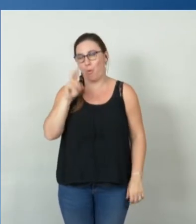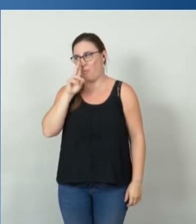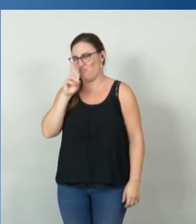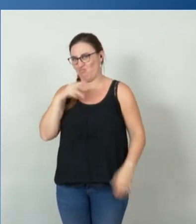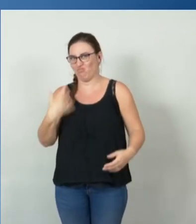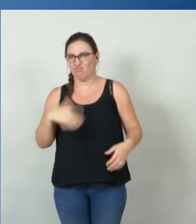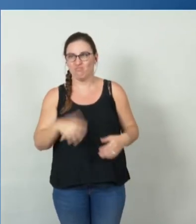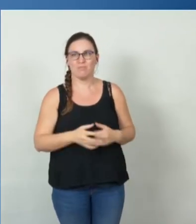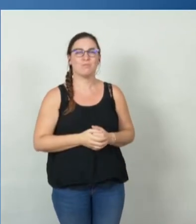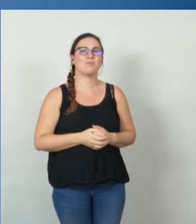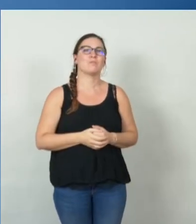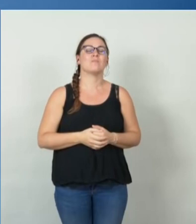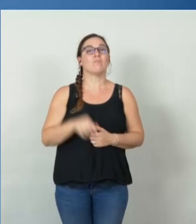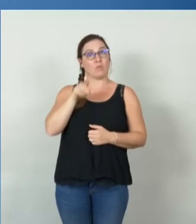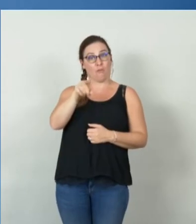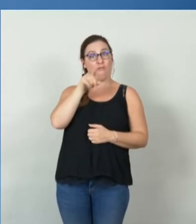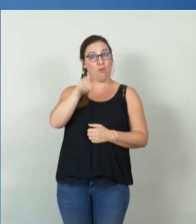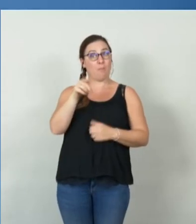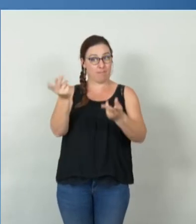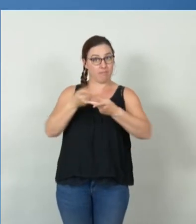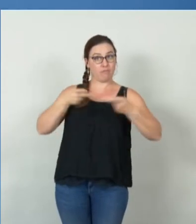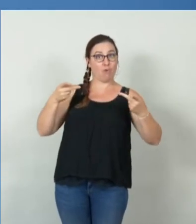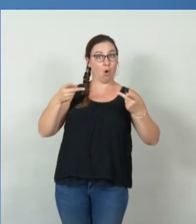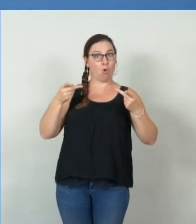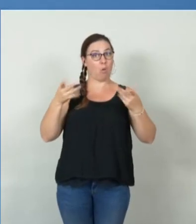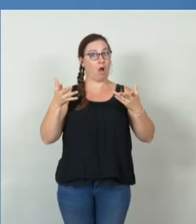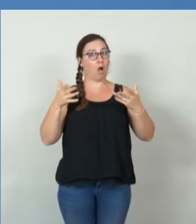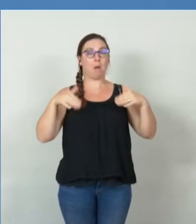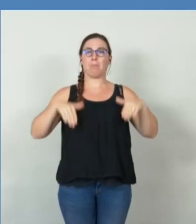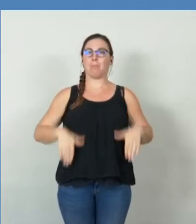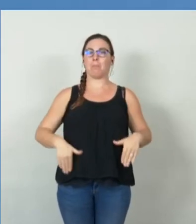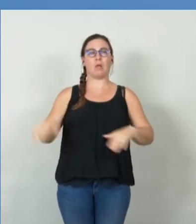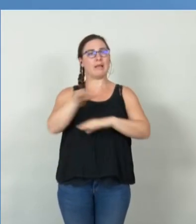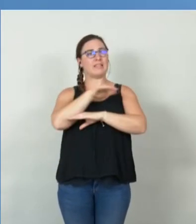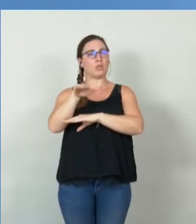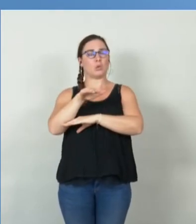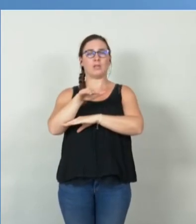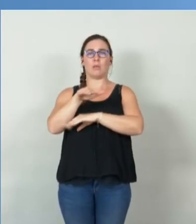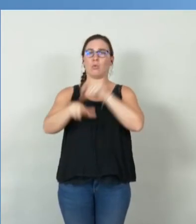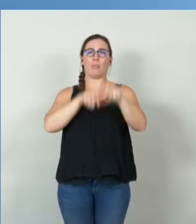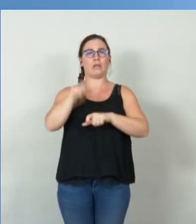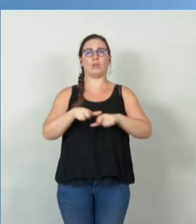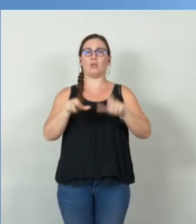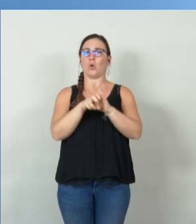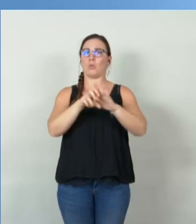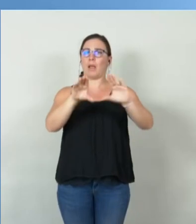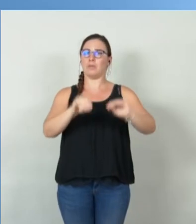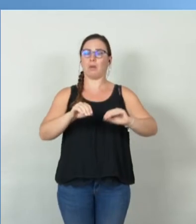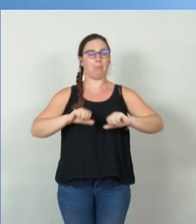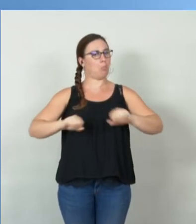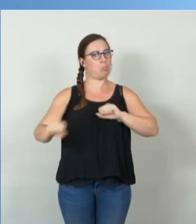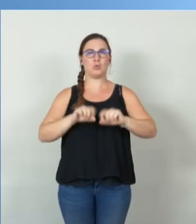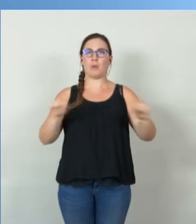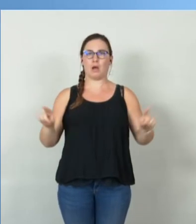sur ce point de votre propre aveu vous ne faites rien pour la sécurité des Grenoblois sur ce bilan 2022